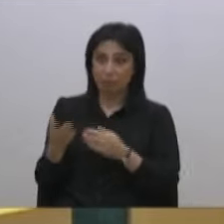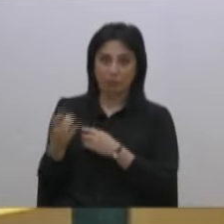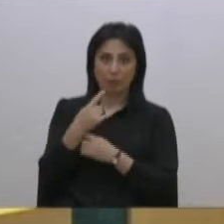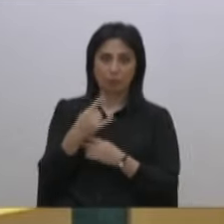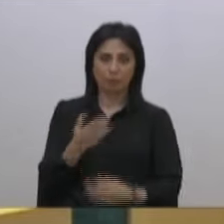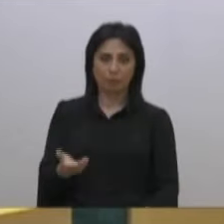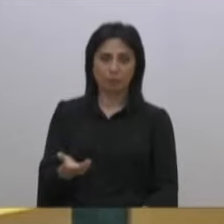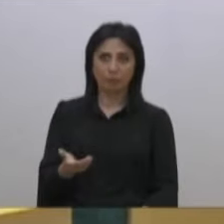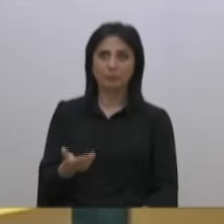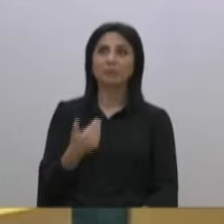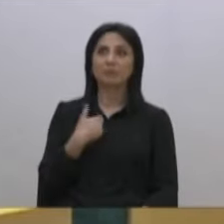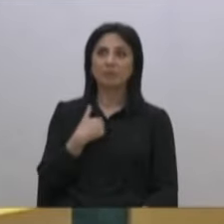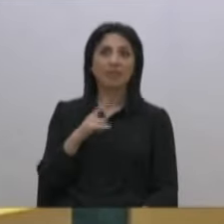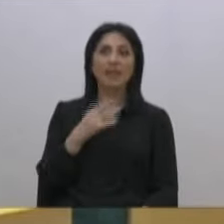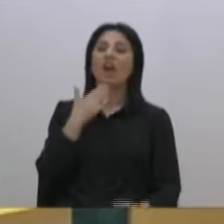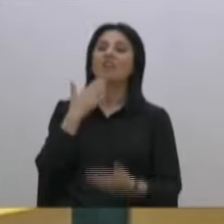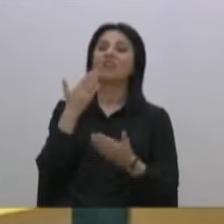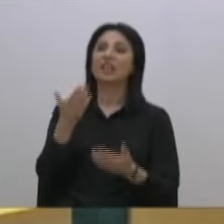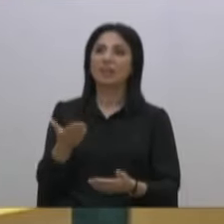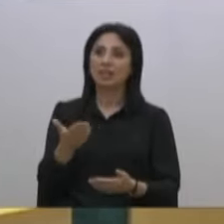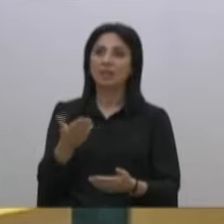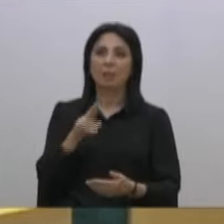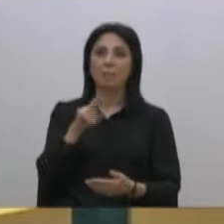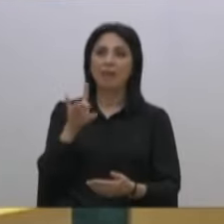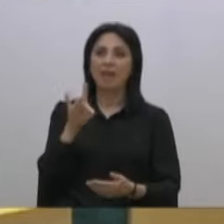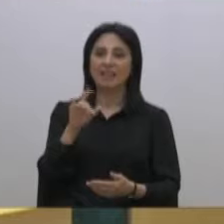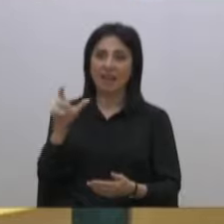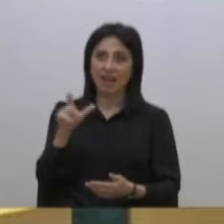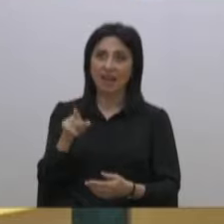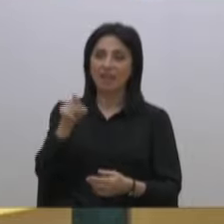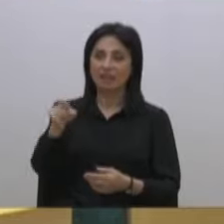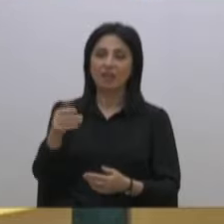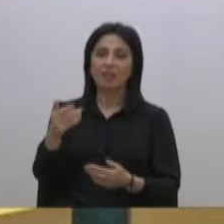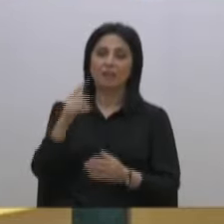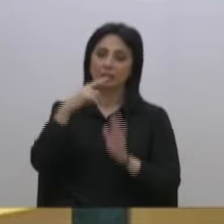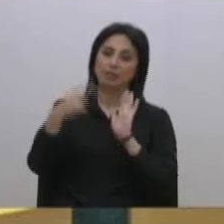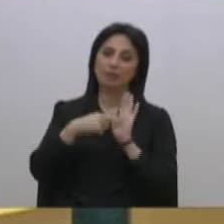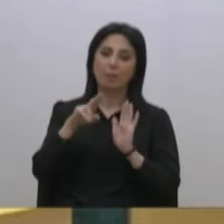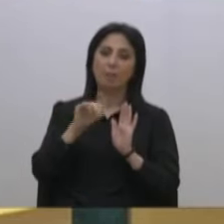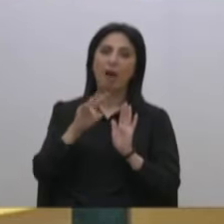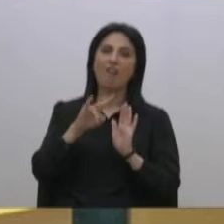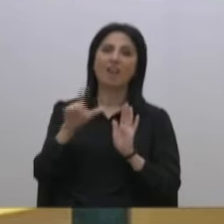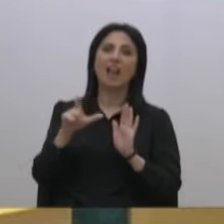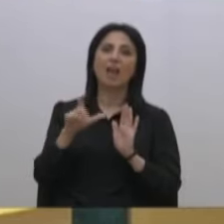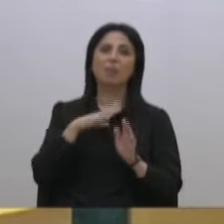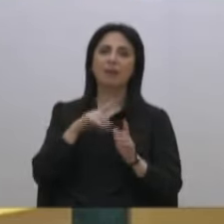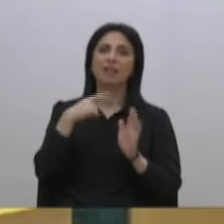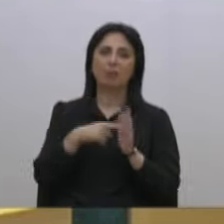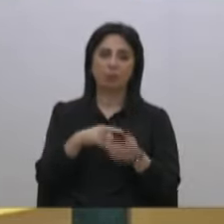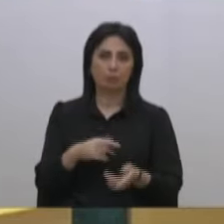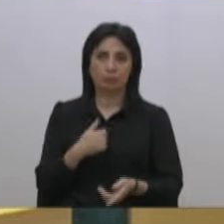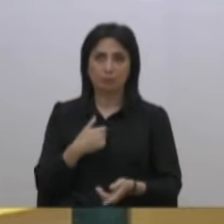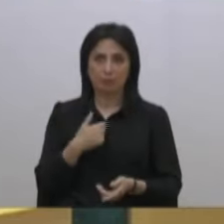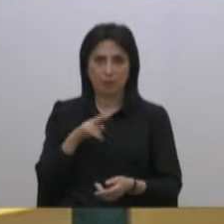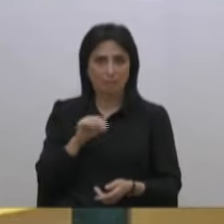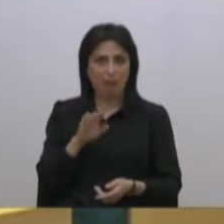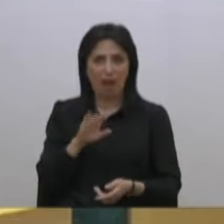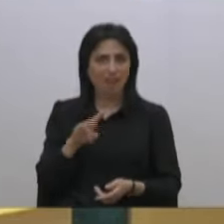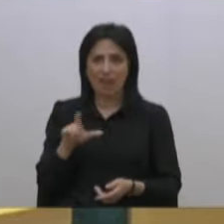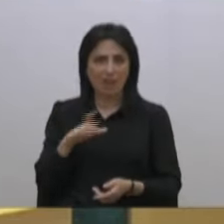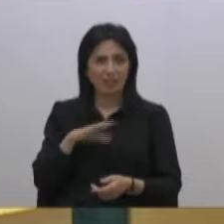მეტი არც ნაკლები. ჩვენ რაღაც ვიკითხეთ, ჩვენ მკითხეთ პეტრეზე და თქვენო პავლეზე კითხვა და მისვით ის გვეუბნება. არ მეკითხავს პავლეზე,